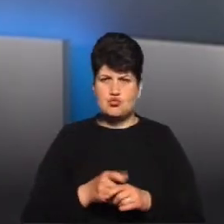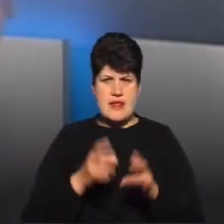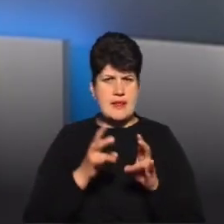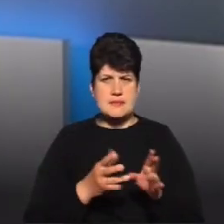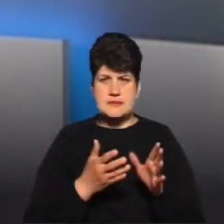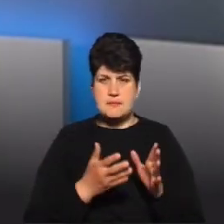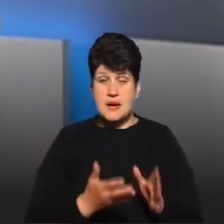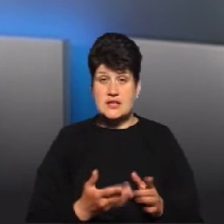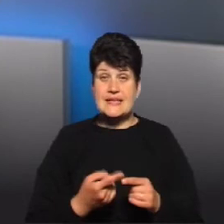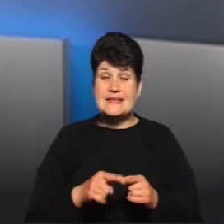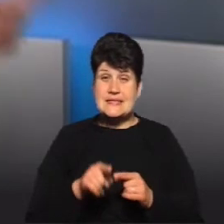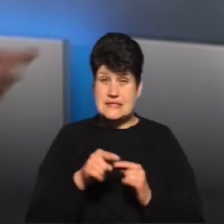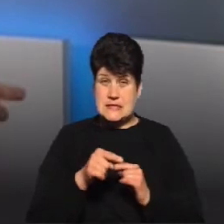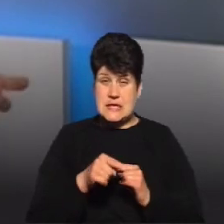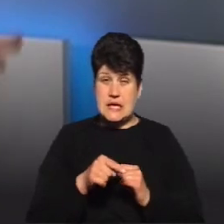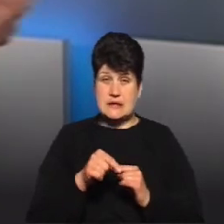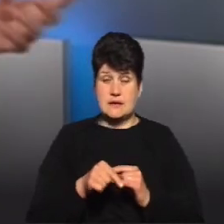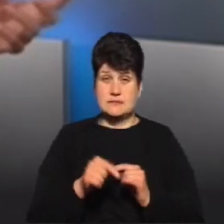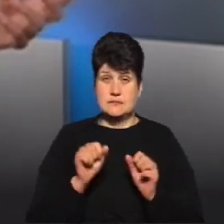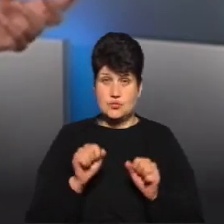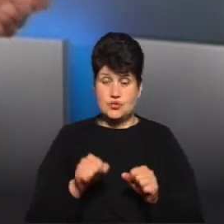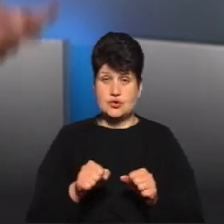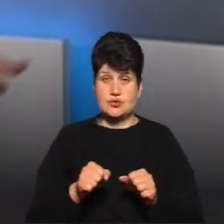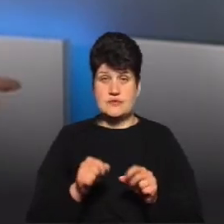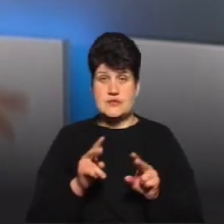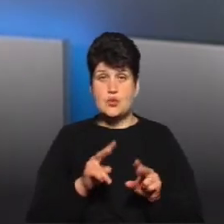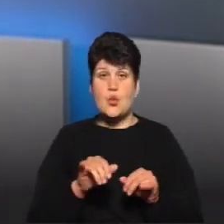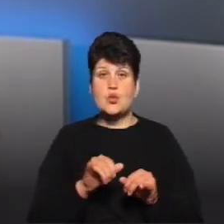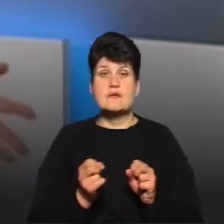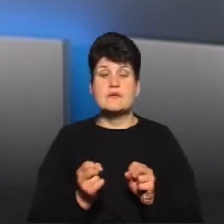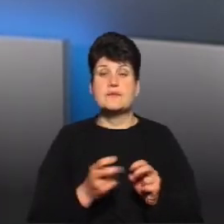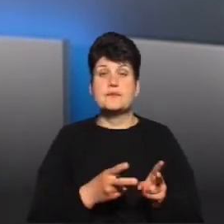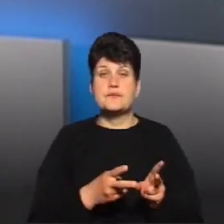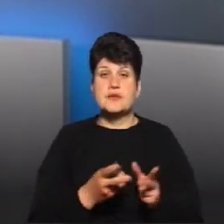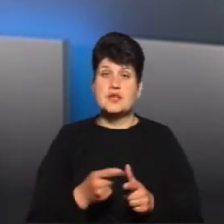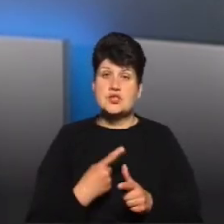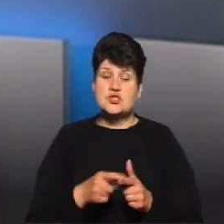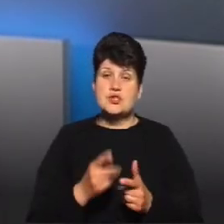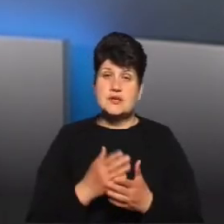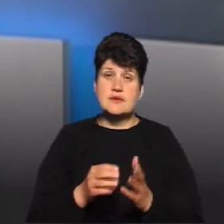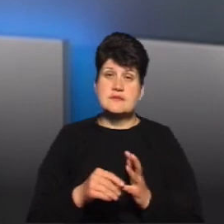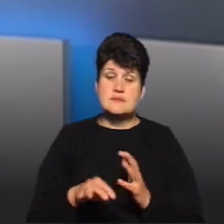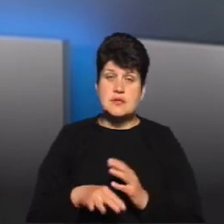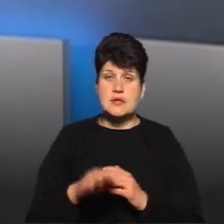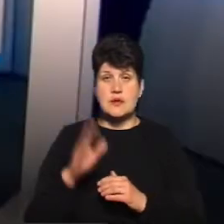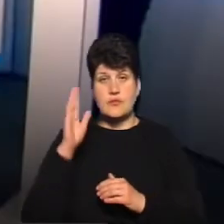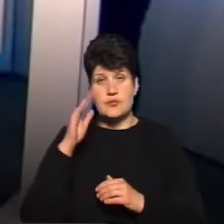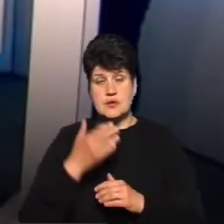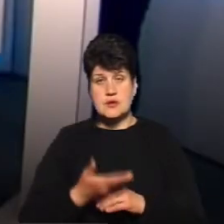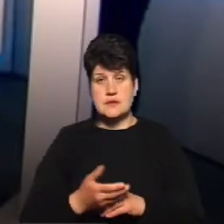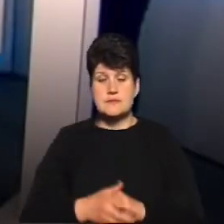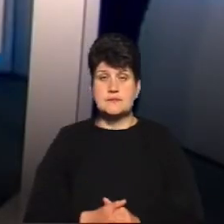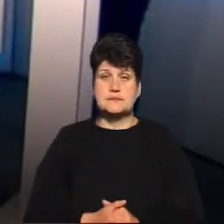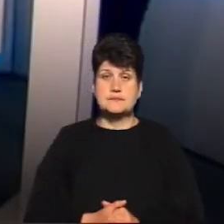елементи, які там містяться, є можливість відслідкувати, куди вони потрапляють і чи є вони в ґрунтах, воді і так далі? Напевно,